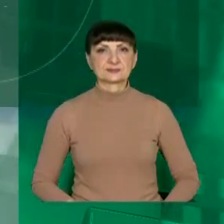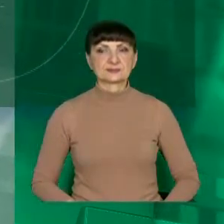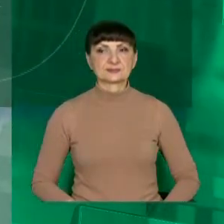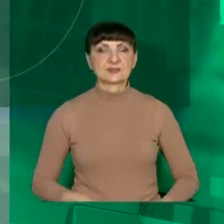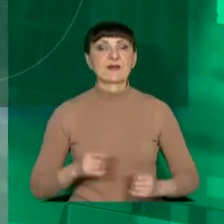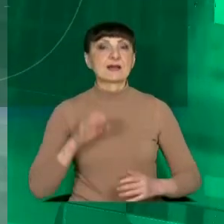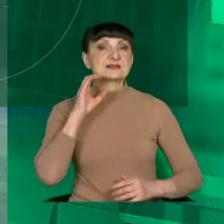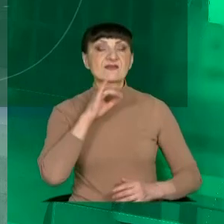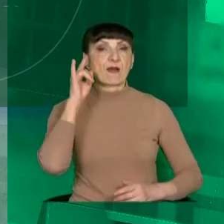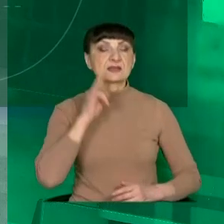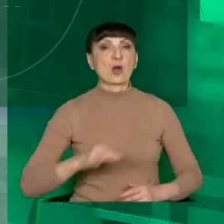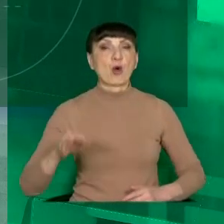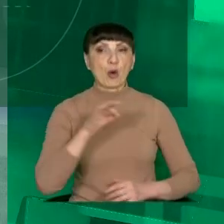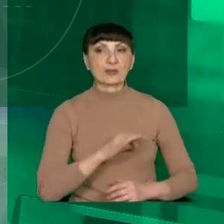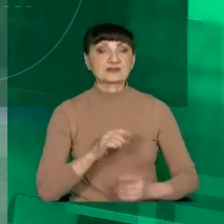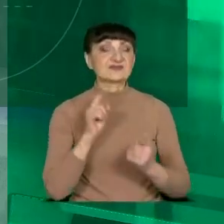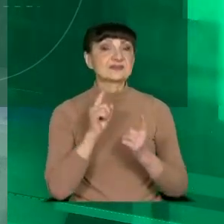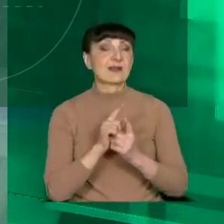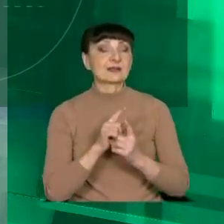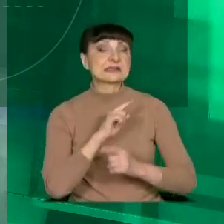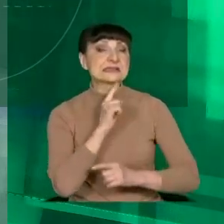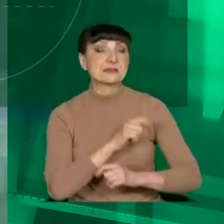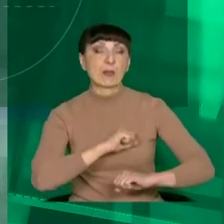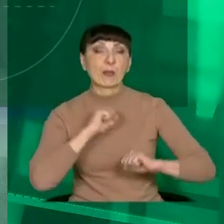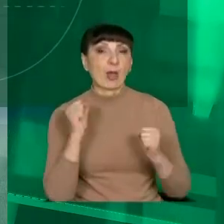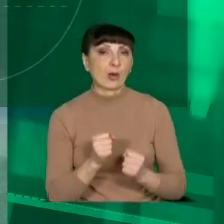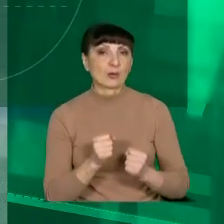Как Североказахстанская область встретила сильные морозы?